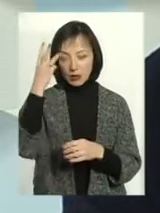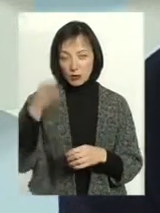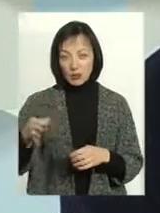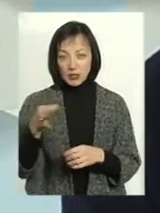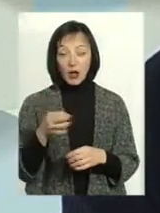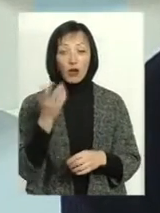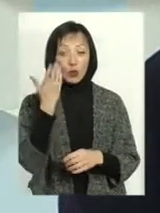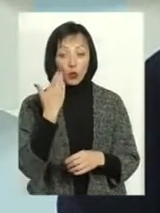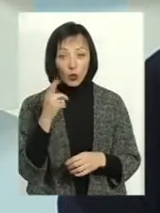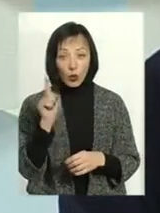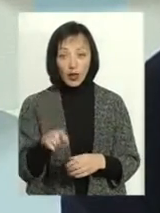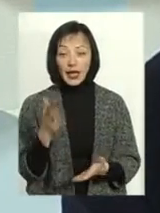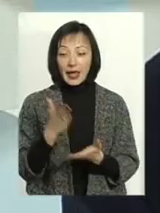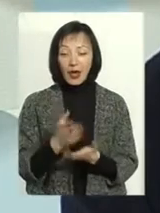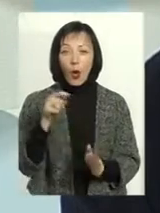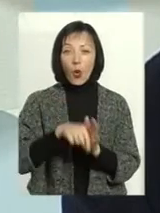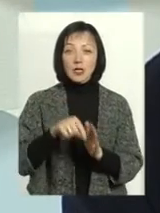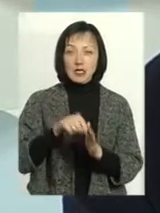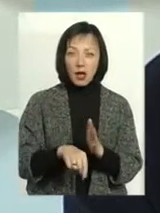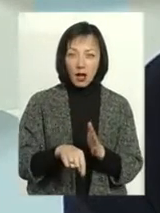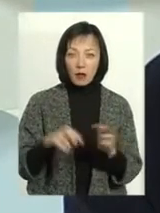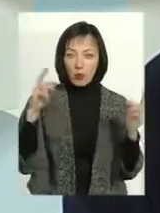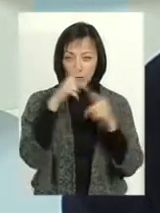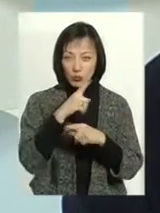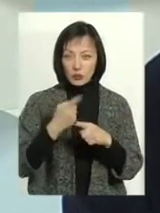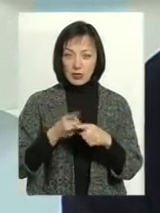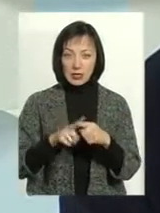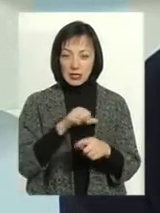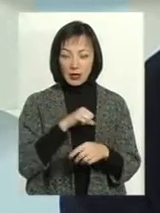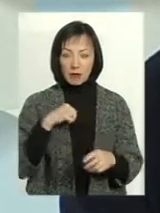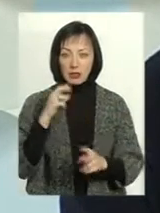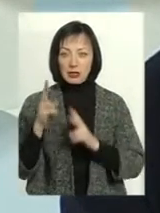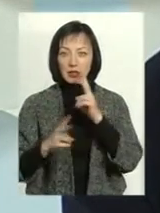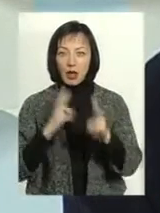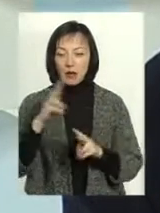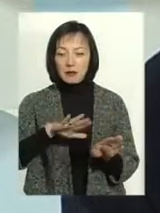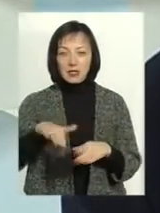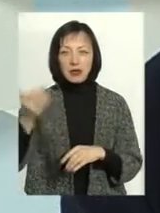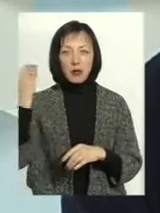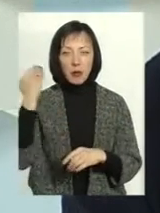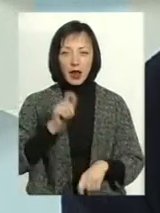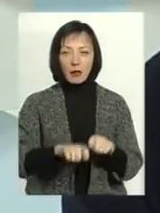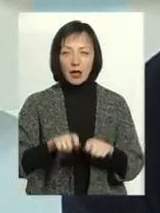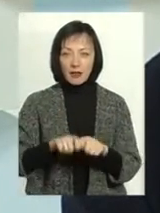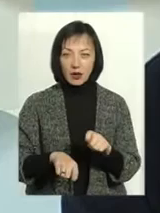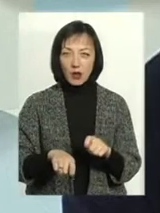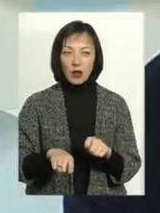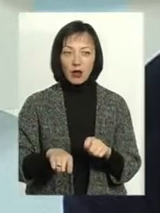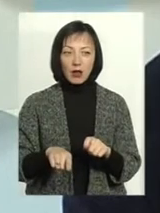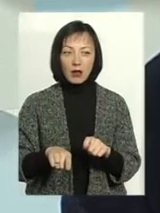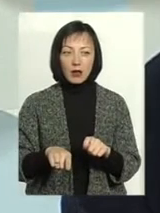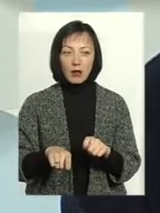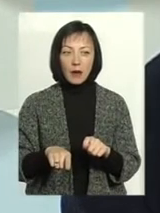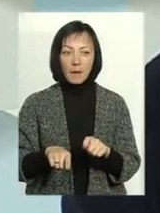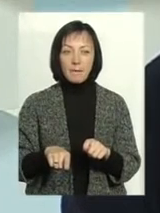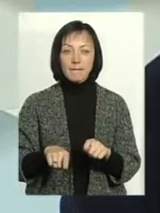В тому випадку, якщо є ознаки проступку в самій скарзі, після попередньої перевірки порушується провадження